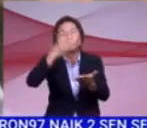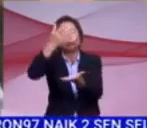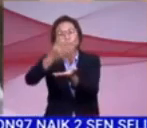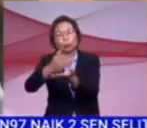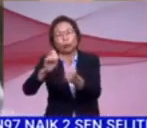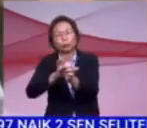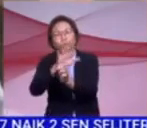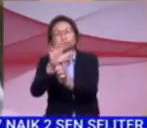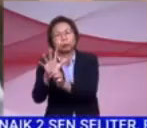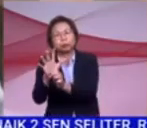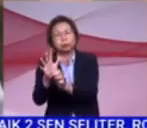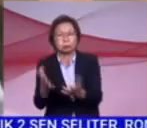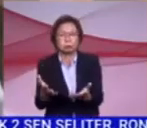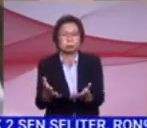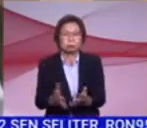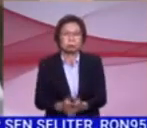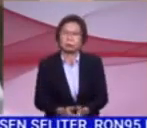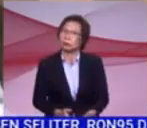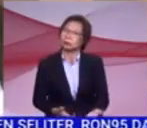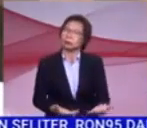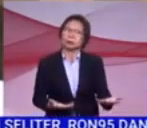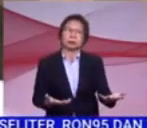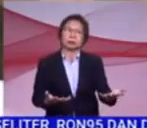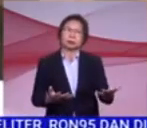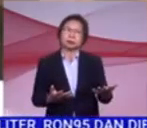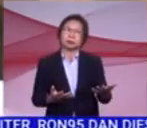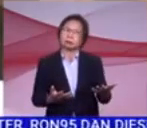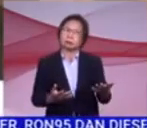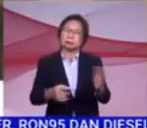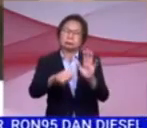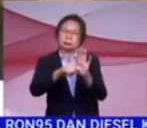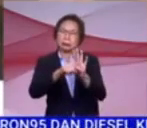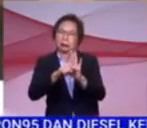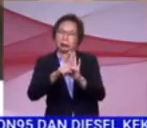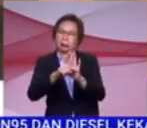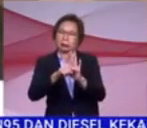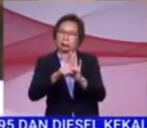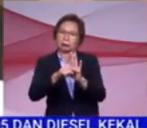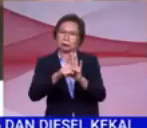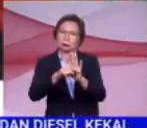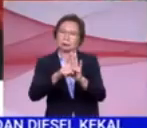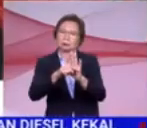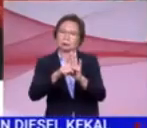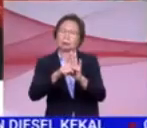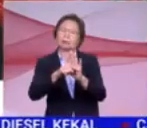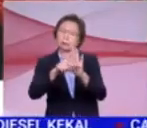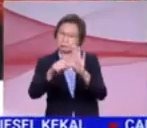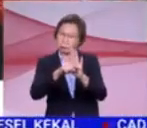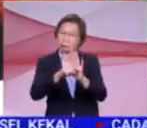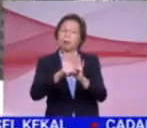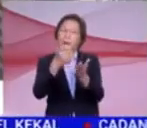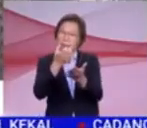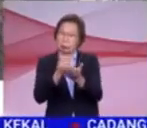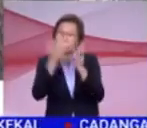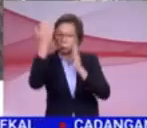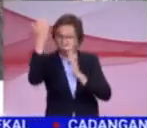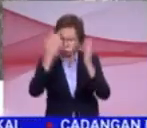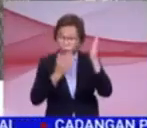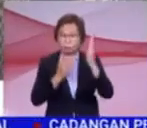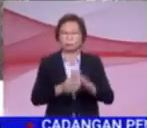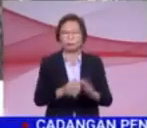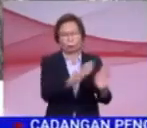COVID-19 yang memberi impak kepada sosial ekonomi negara. Data dan pengalaman sepanjang COVID-19